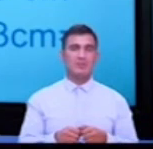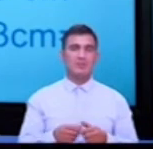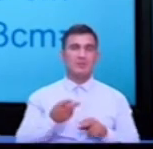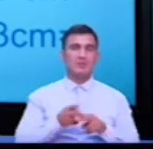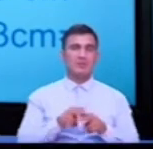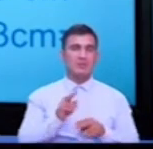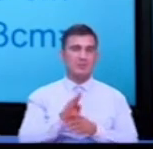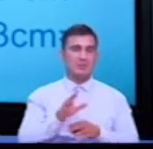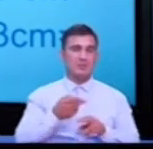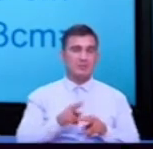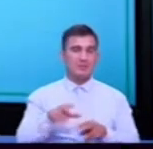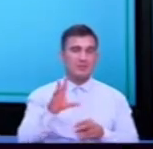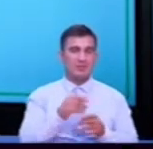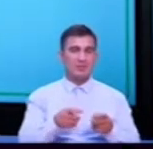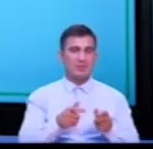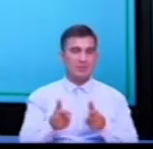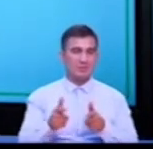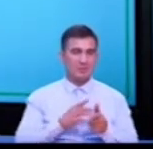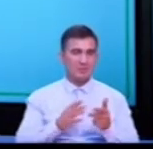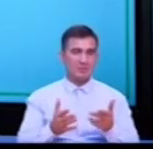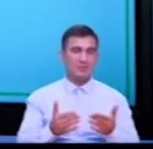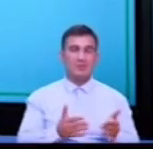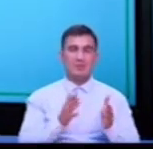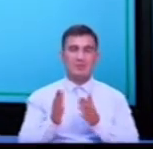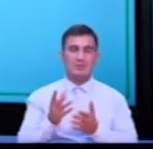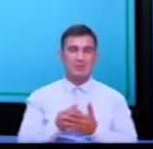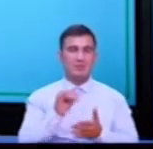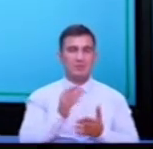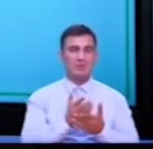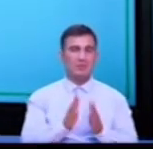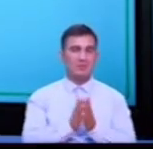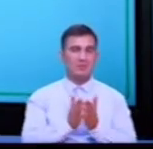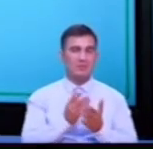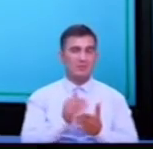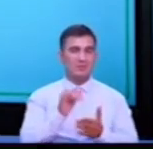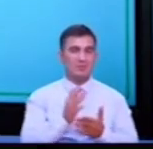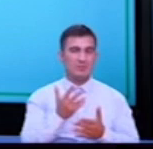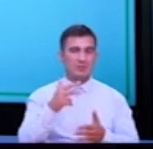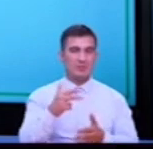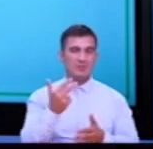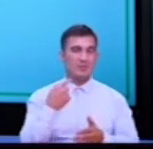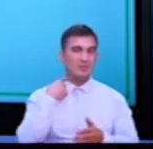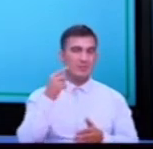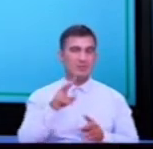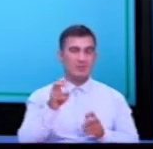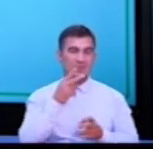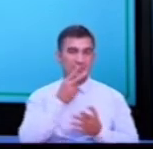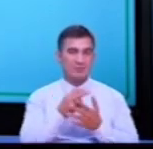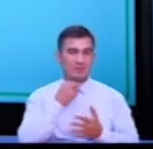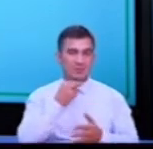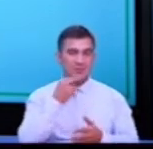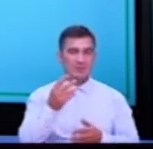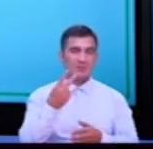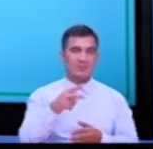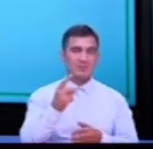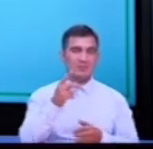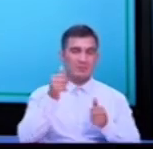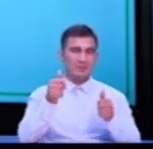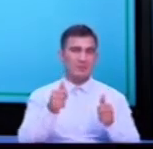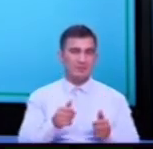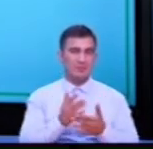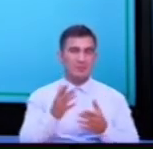bu topshiriqni ham masalani ham ishlab oldik. Endi esa darsligingizni 33-chi masalasiga e'tiboringizni qarating. 21-chi